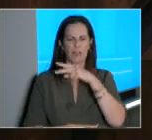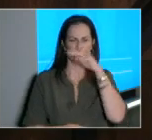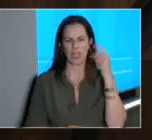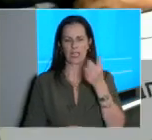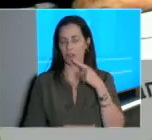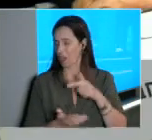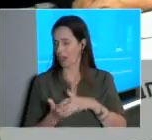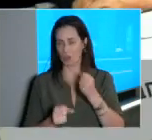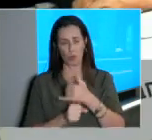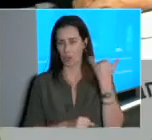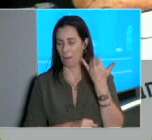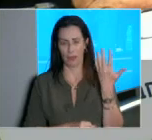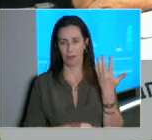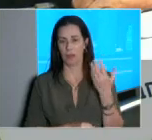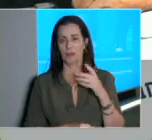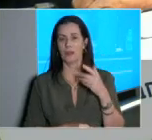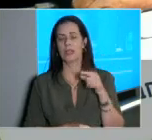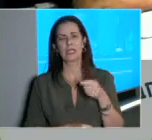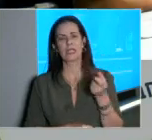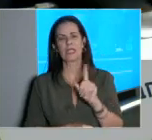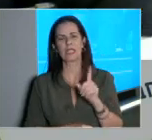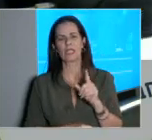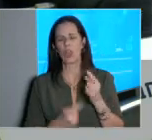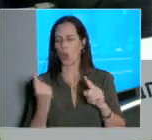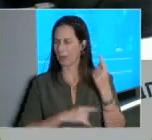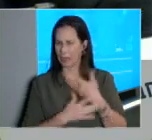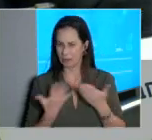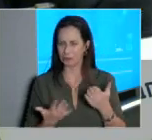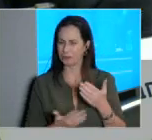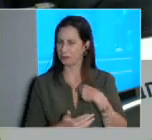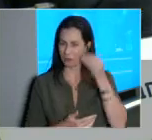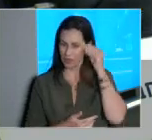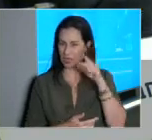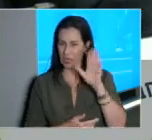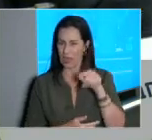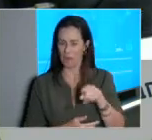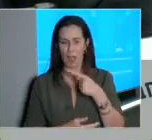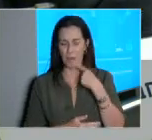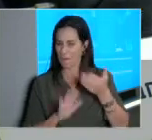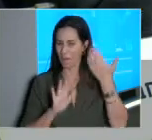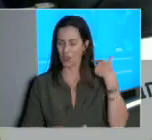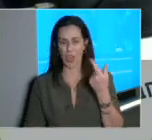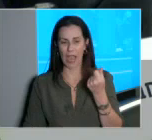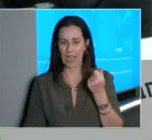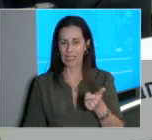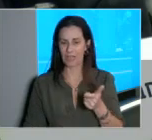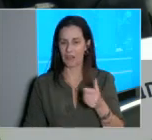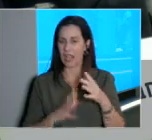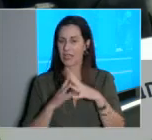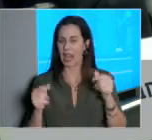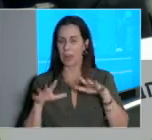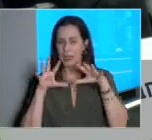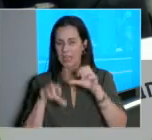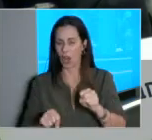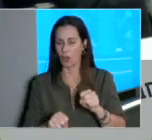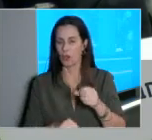ככה עשו את זה בכל המדינות. עכשיו, השיח הזה הוא לא משהו מקרי. אני מזכיר לך שהוא גם אמר בעבר שהכסף נעלם